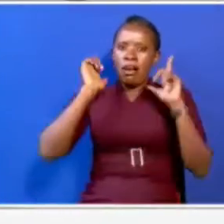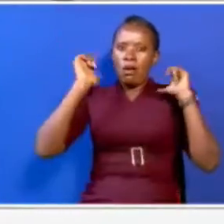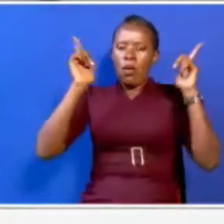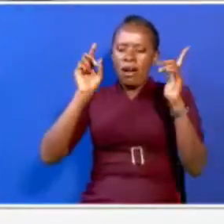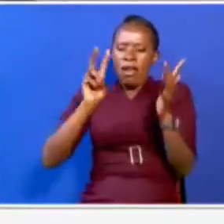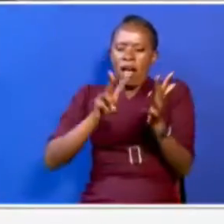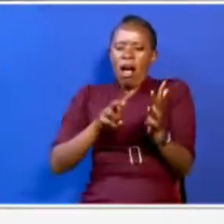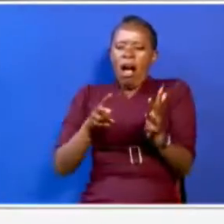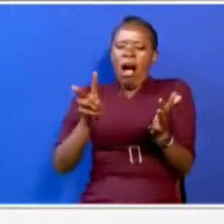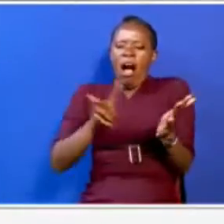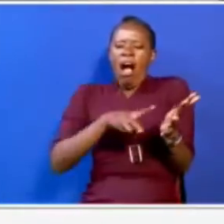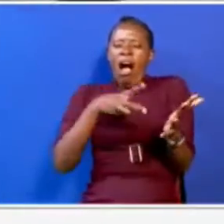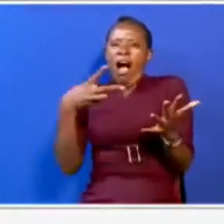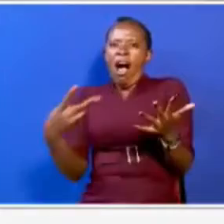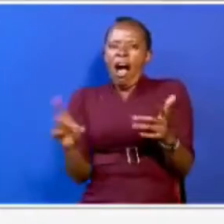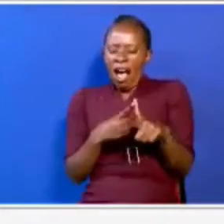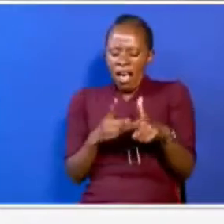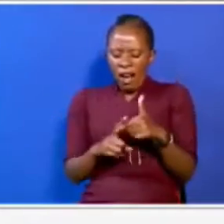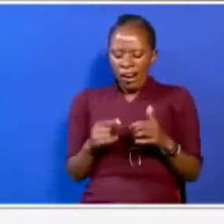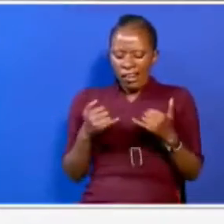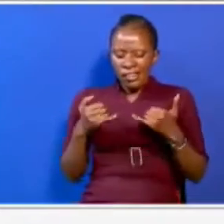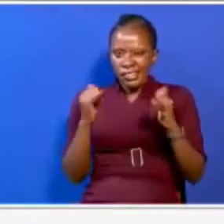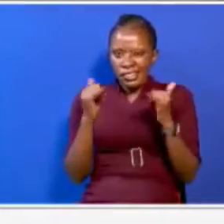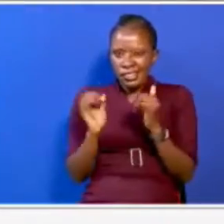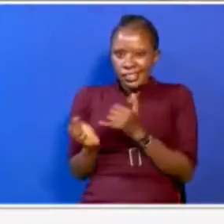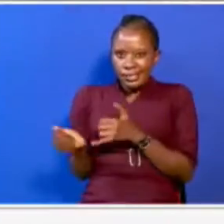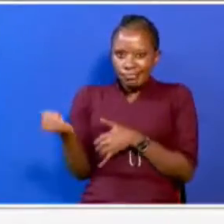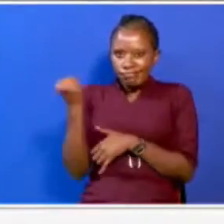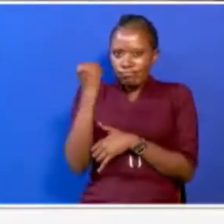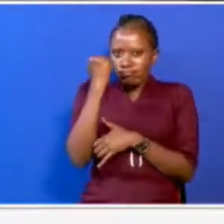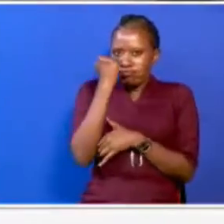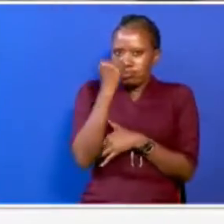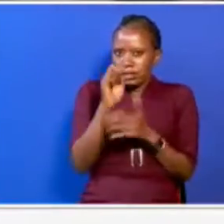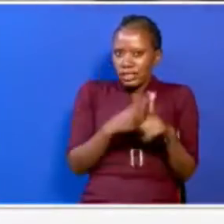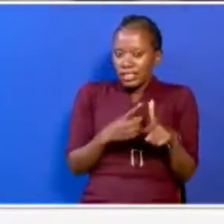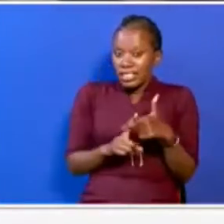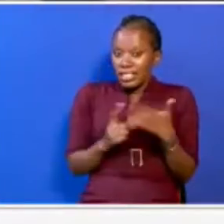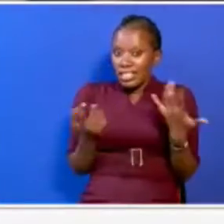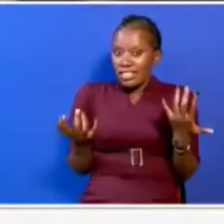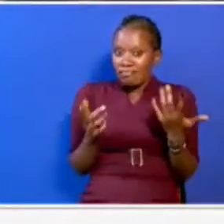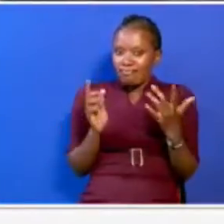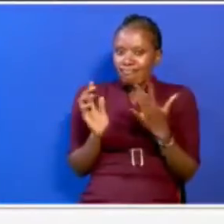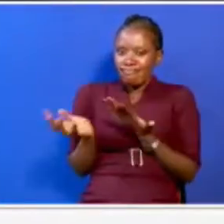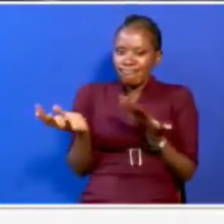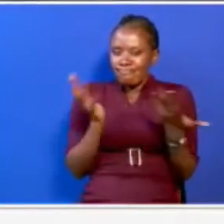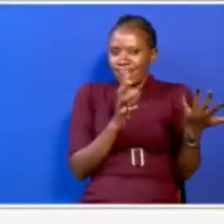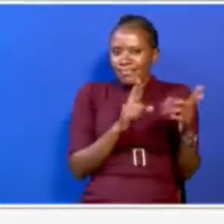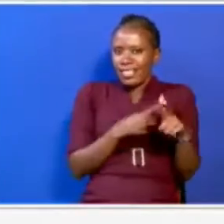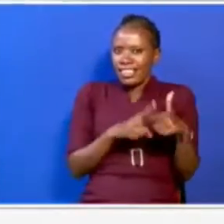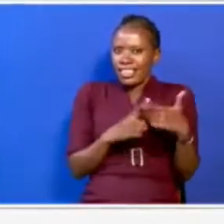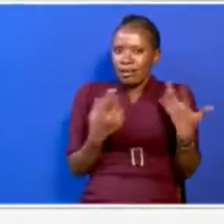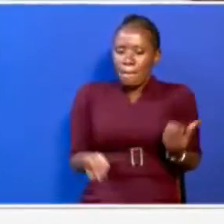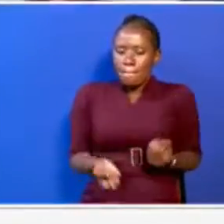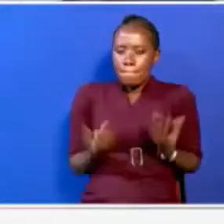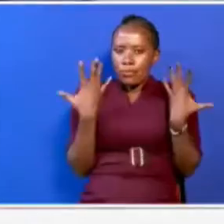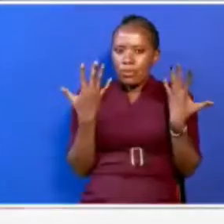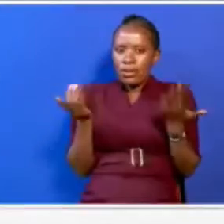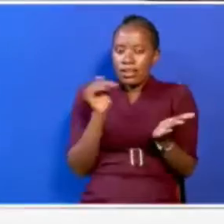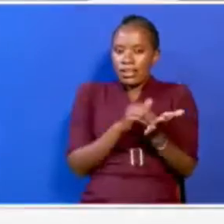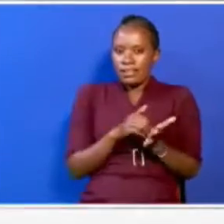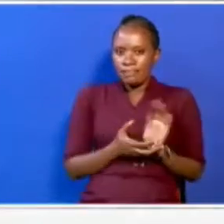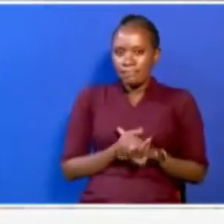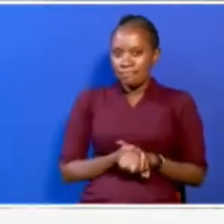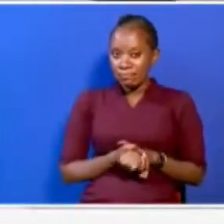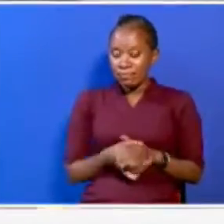kuanguka, juhudi ziliwekwa kuliinua kwa kutumia kreni, ila baada ya majaribio kadhaa ndipo likalipuka,